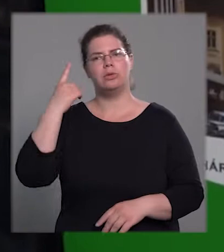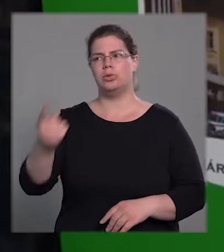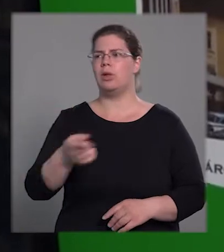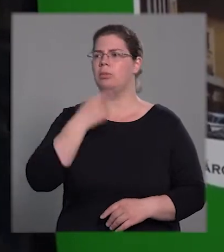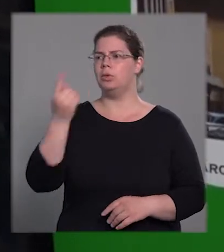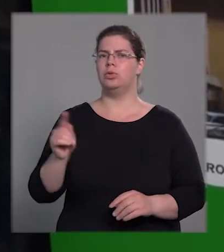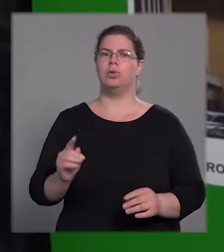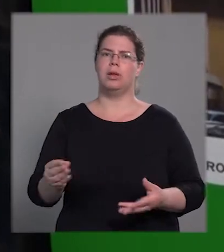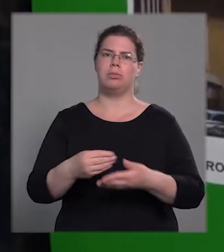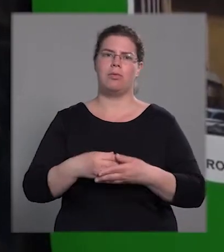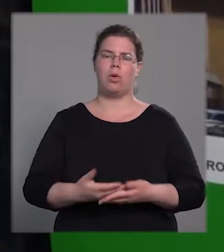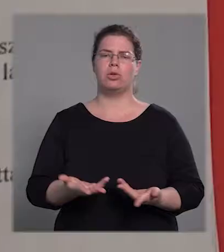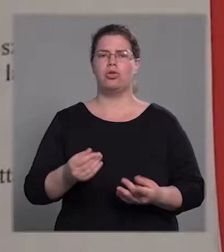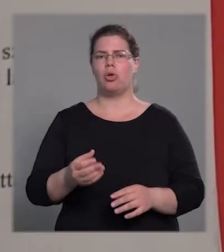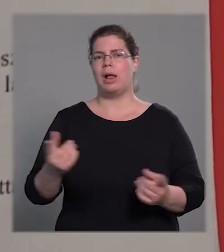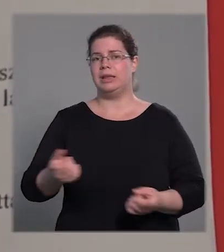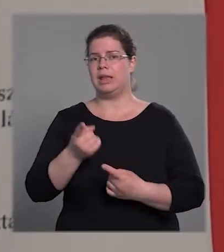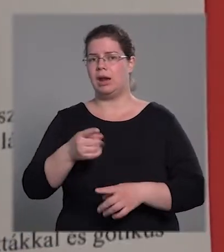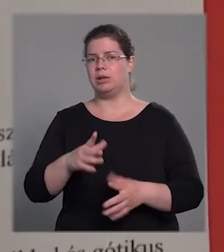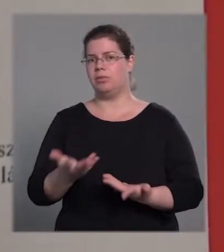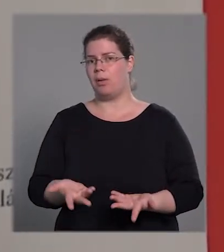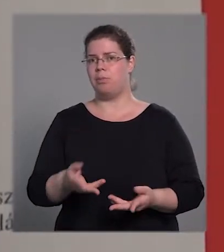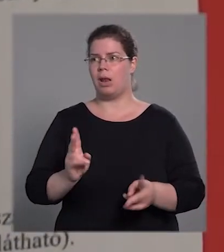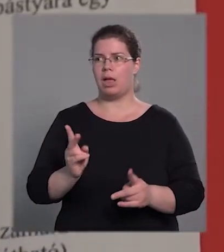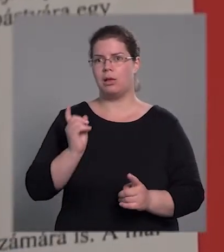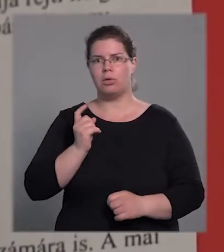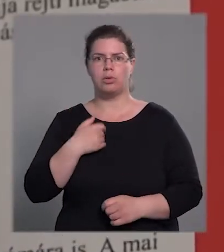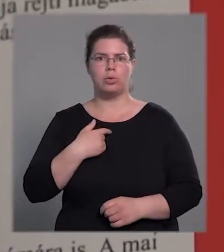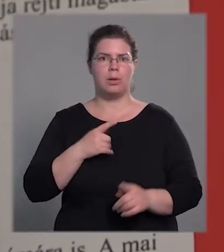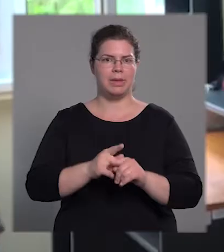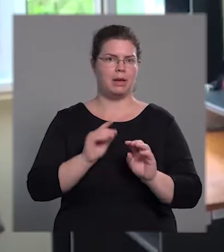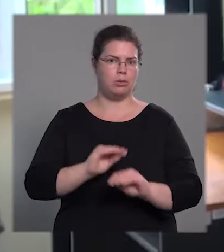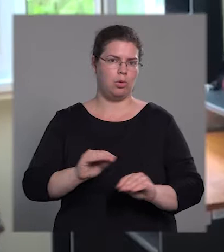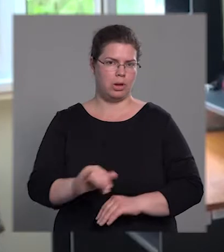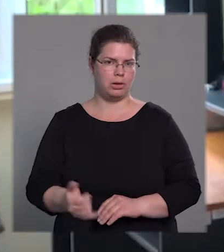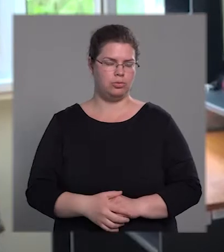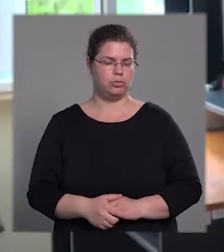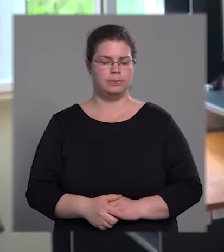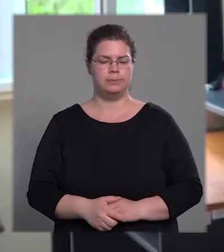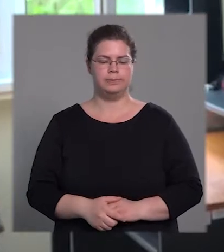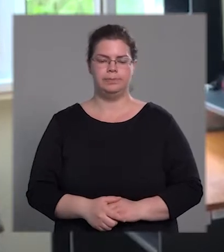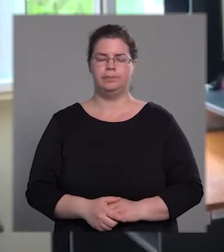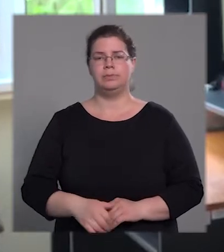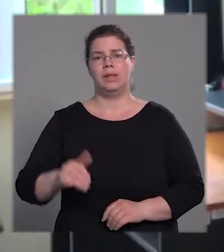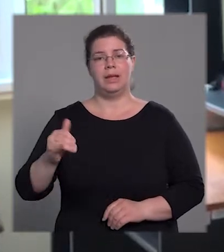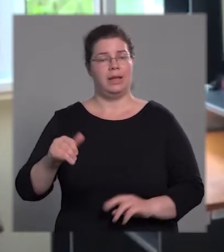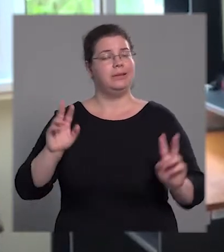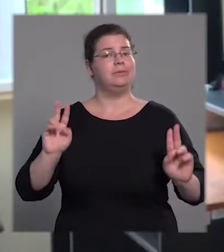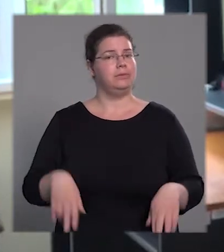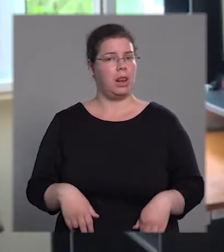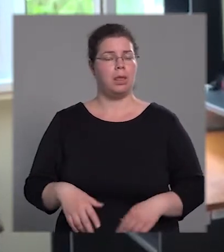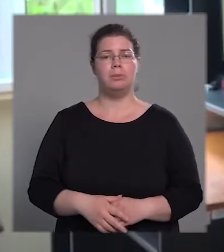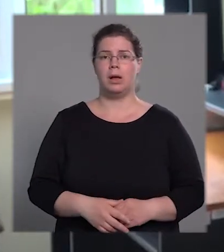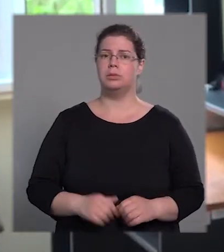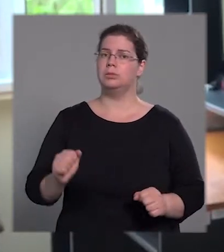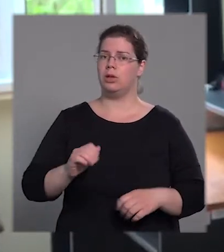kézbe fogni, tehát sokkal interaktívabban lehet őket, azt gondolom, ilyenkor oktatni is. Igen, valóban.